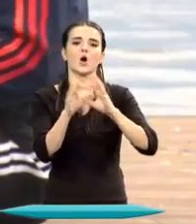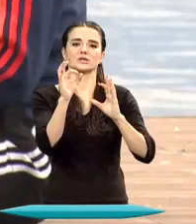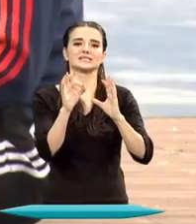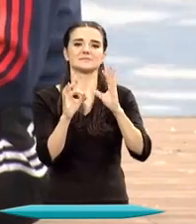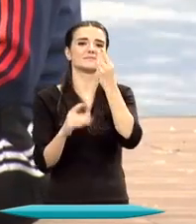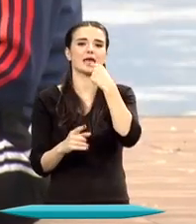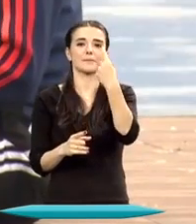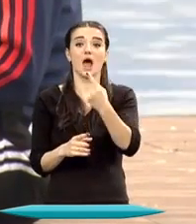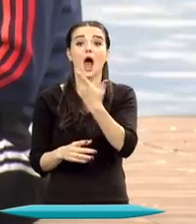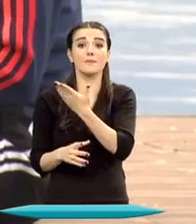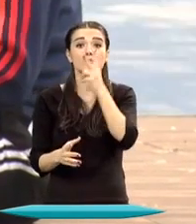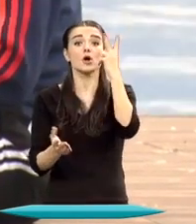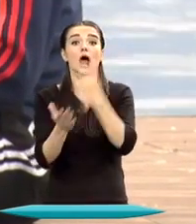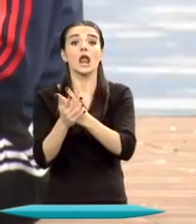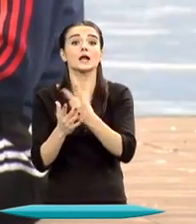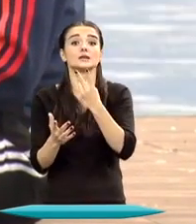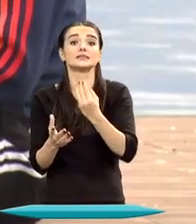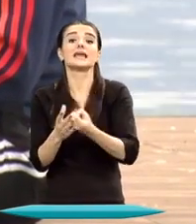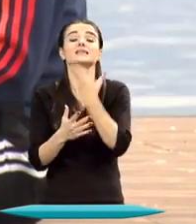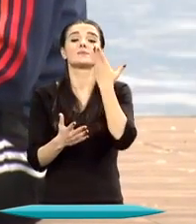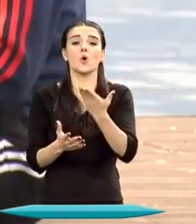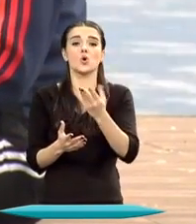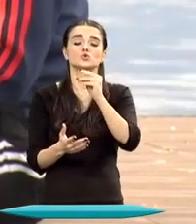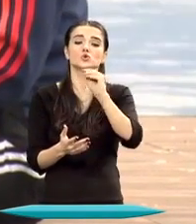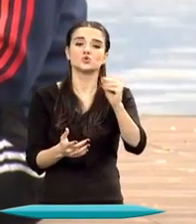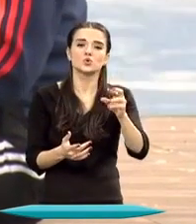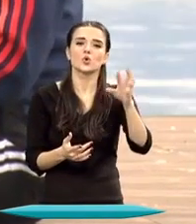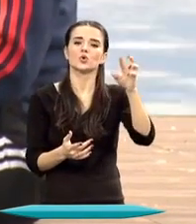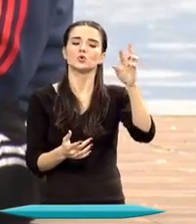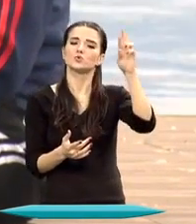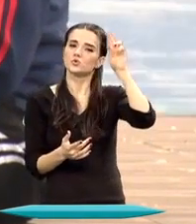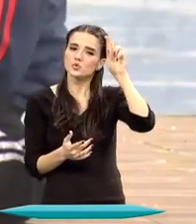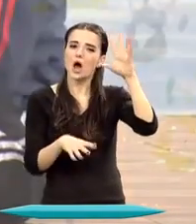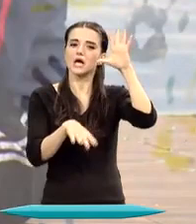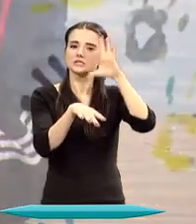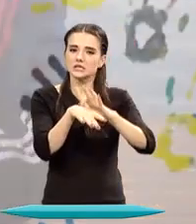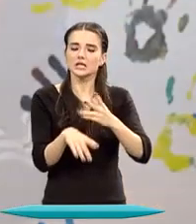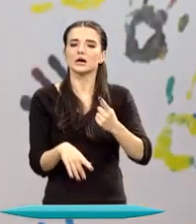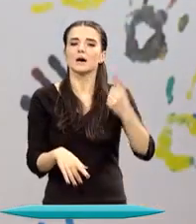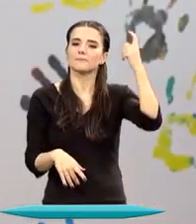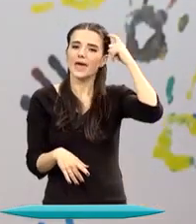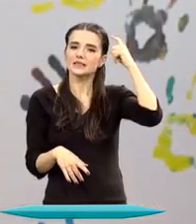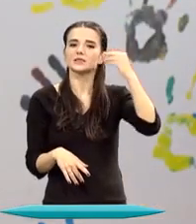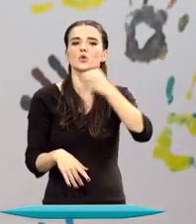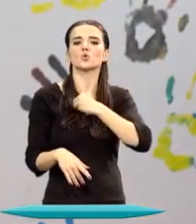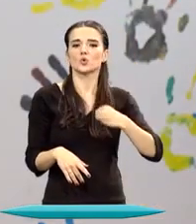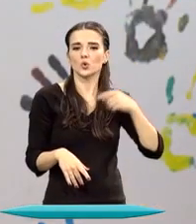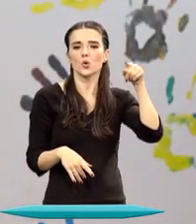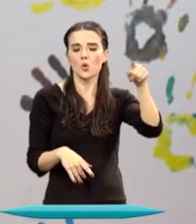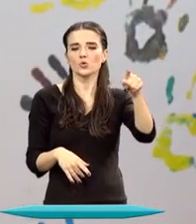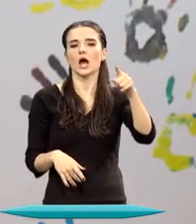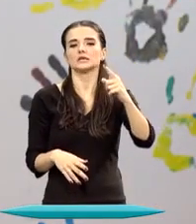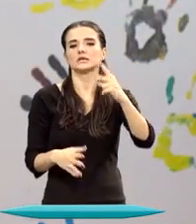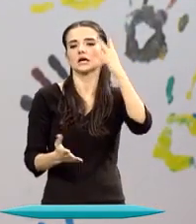bunlar otizmlidir dememiz için yetmiyor. Çocuk ruh hastalıkları ya da çocuk nöroloğuna